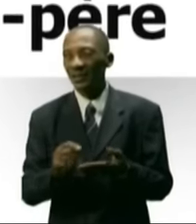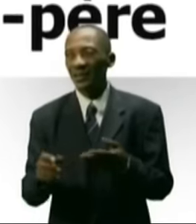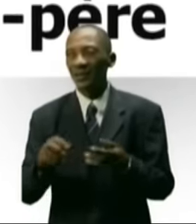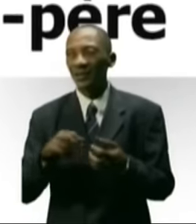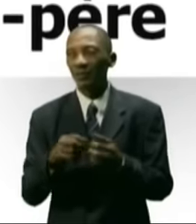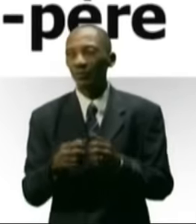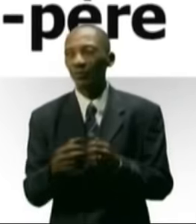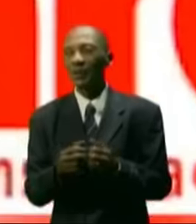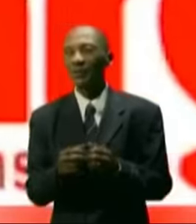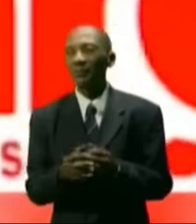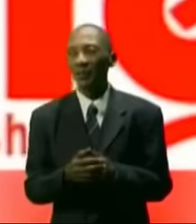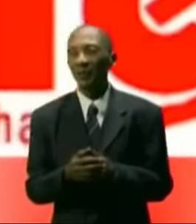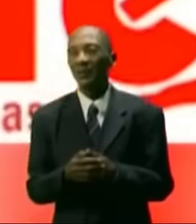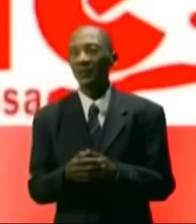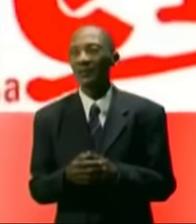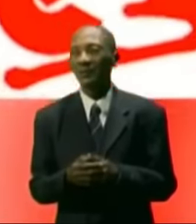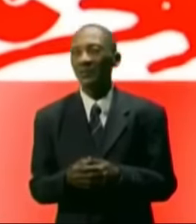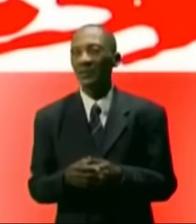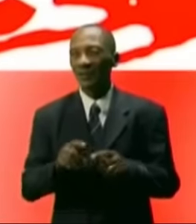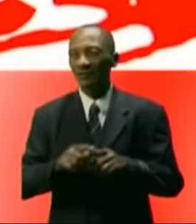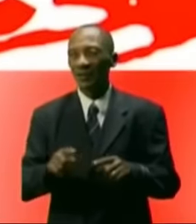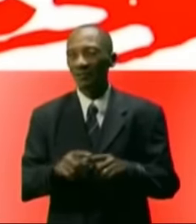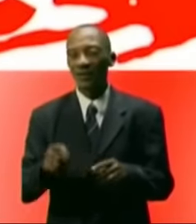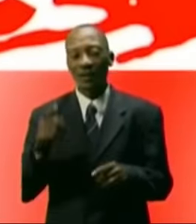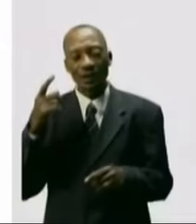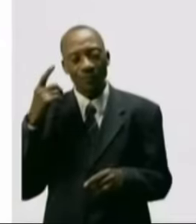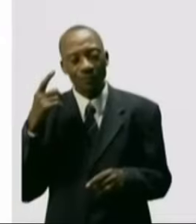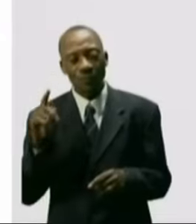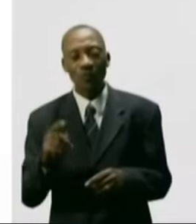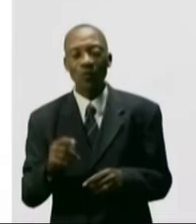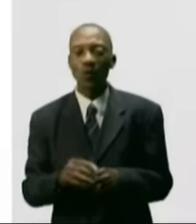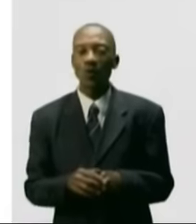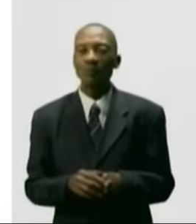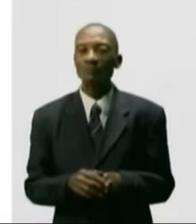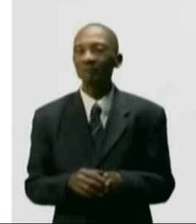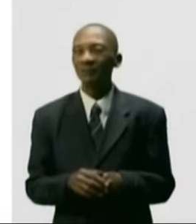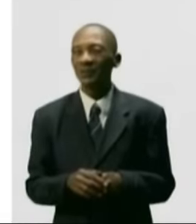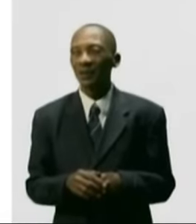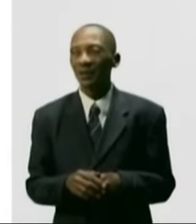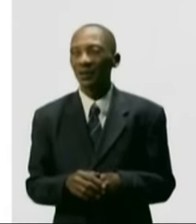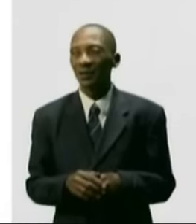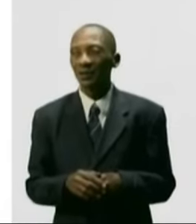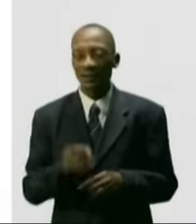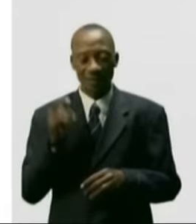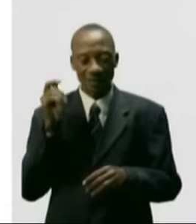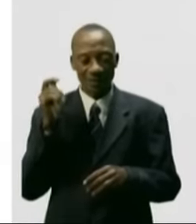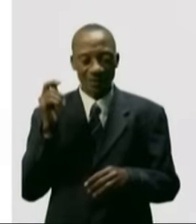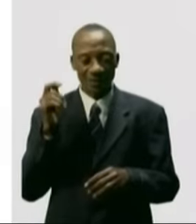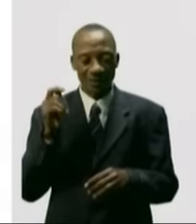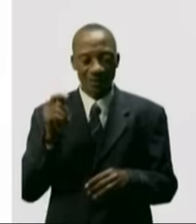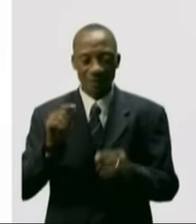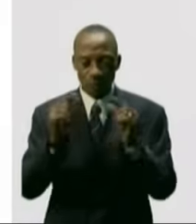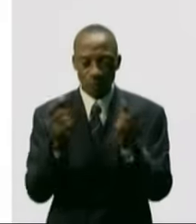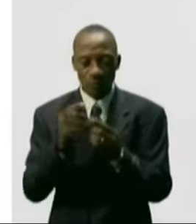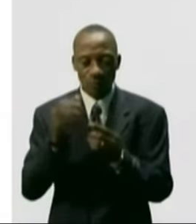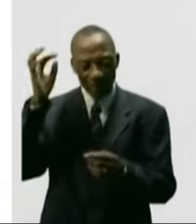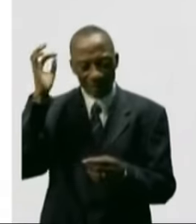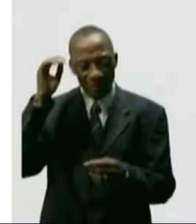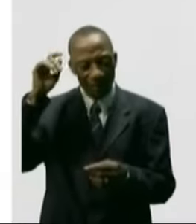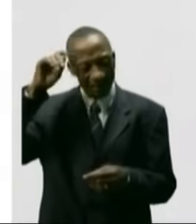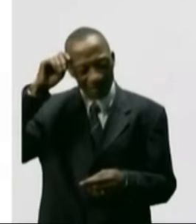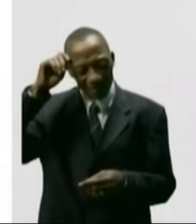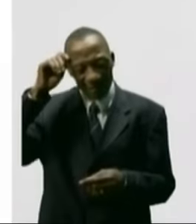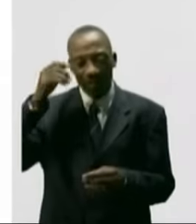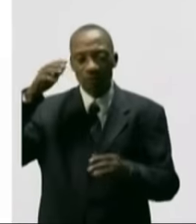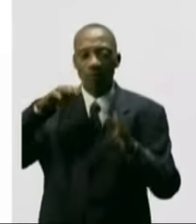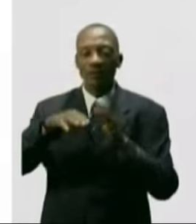et son beau-père, annonce le phare. Le tribunal a prononcé le vendredi 7 juin 2024 une peine d'emprisonnement